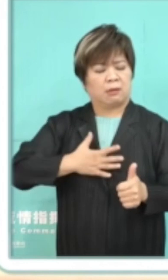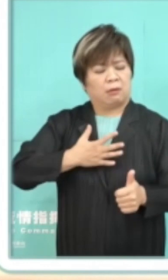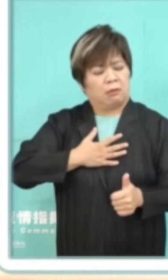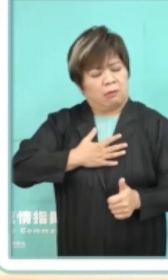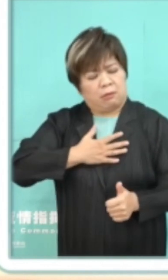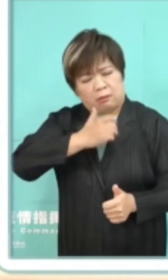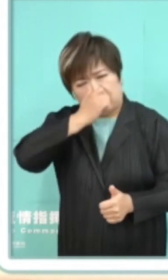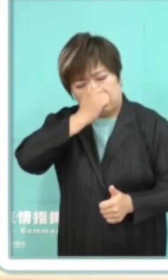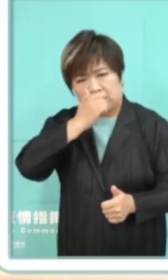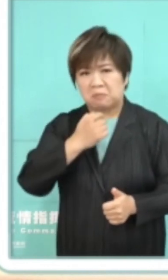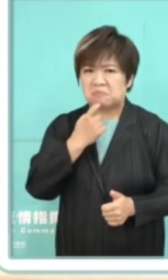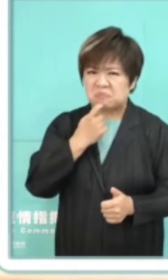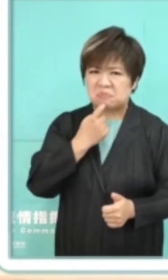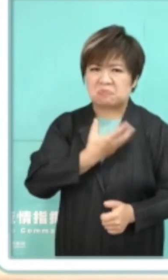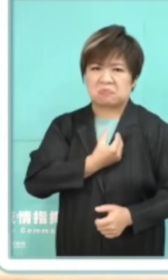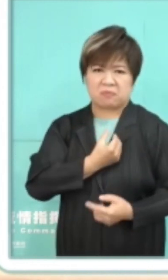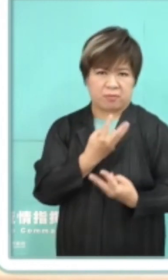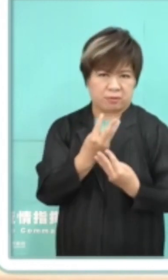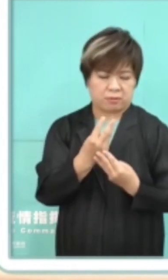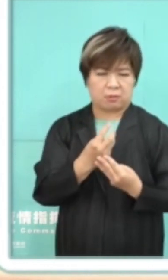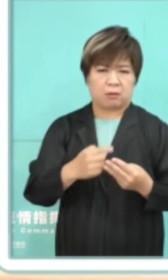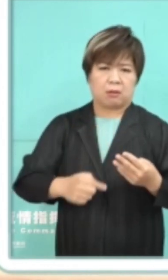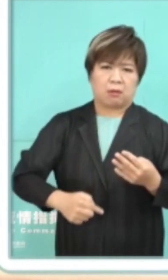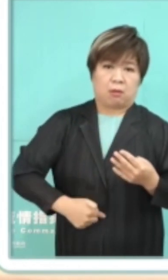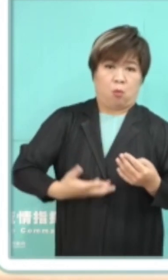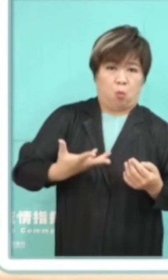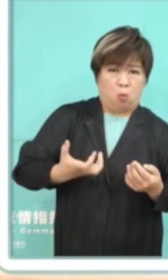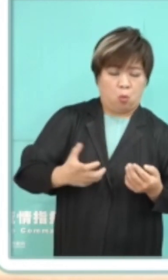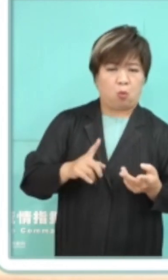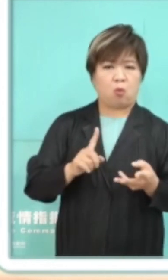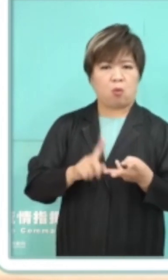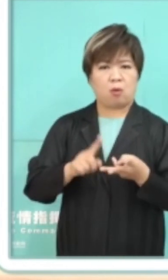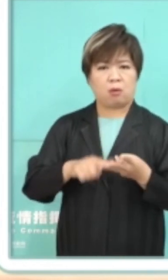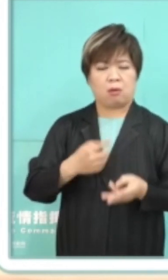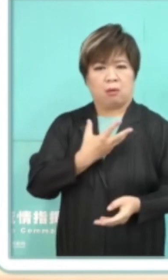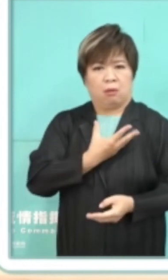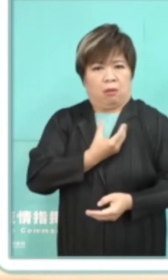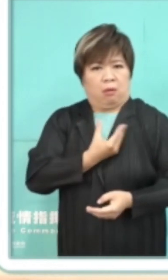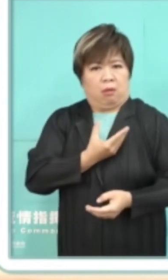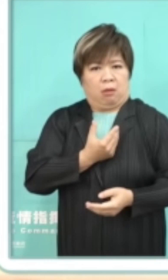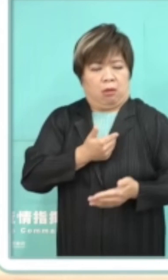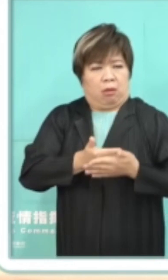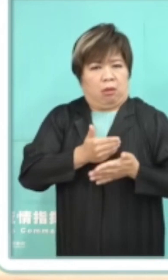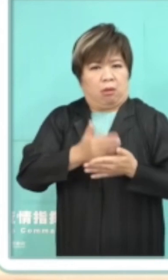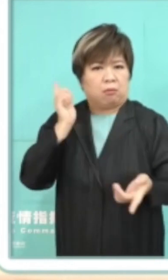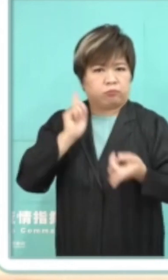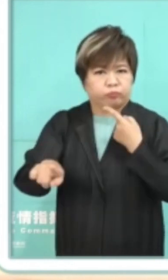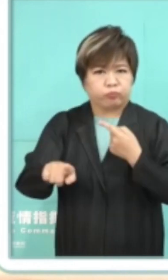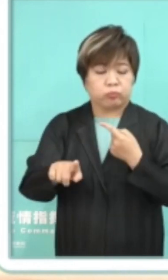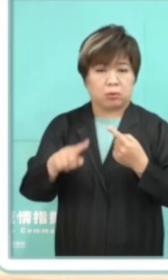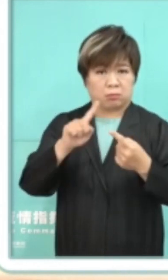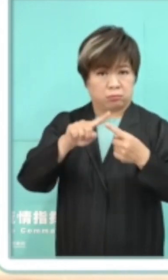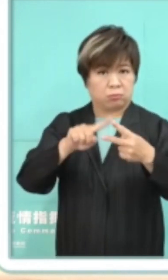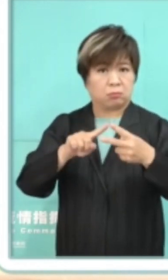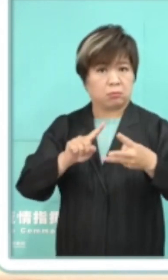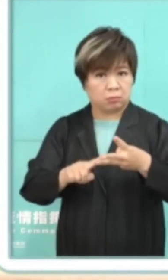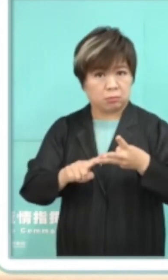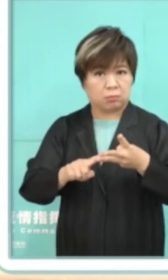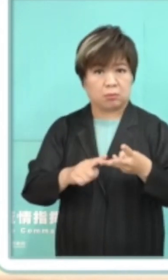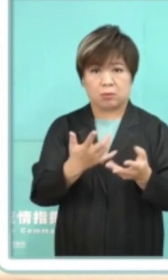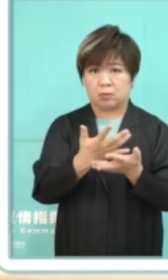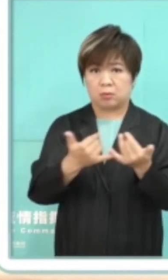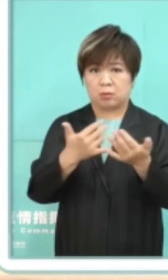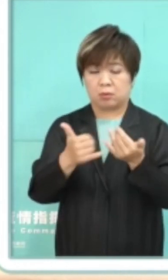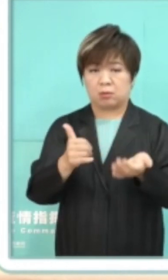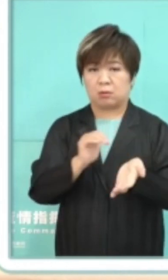是胸闷、疑似心肌炎、那腹痛以及心跳异常等。那到目